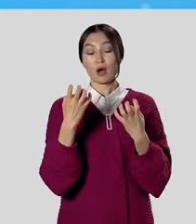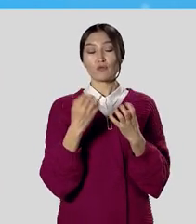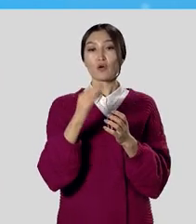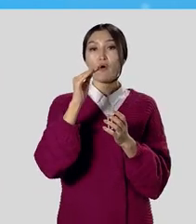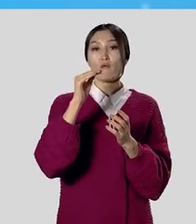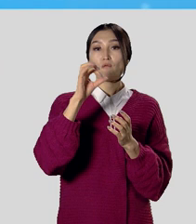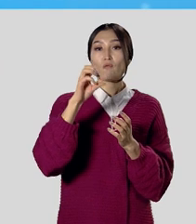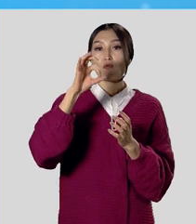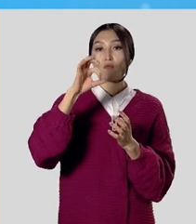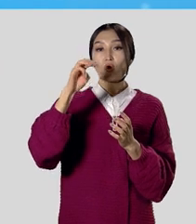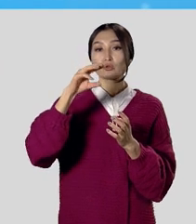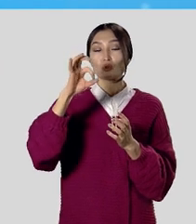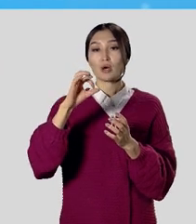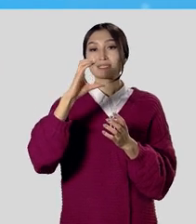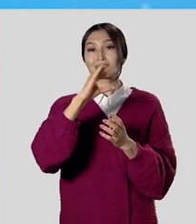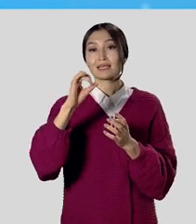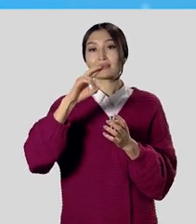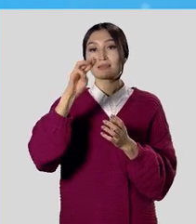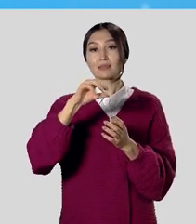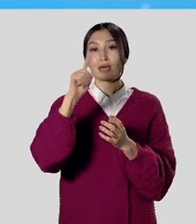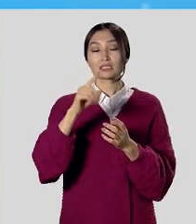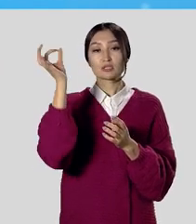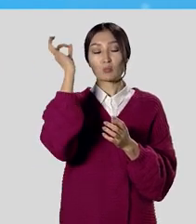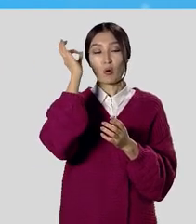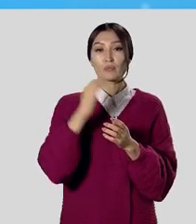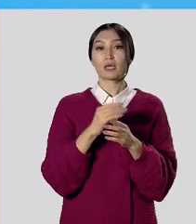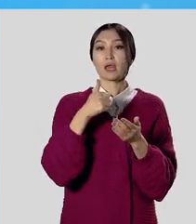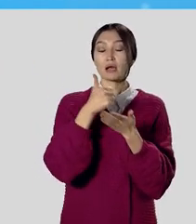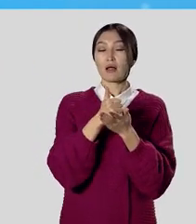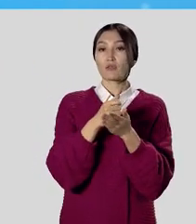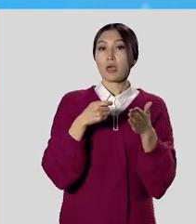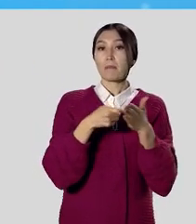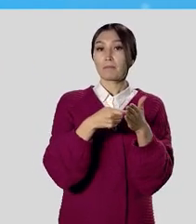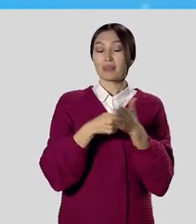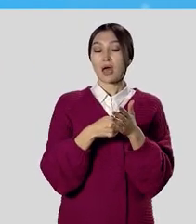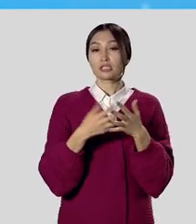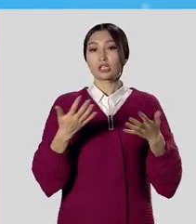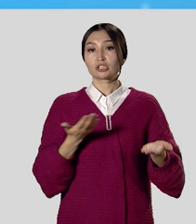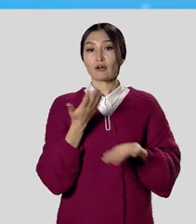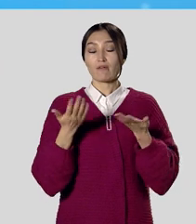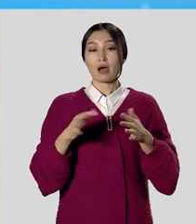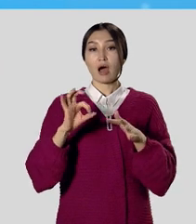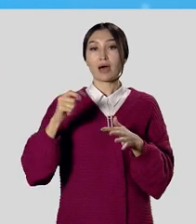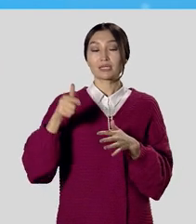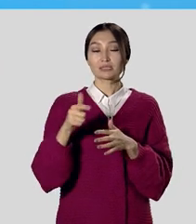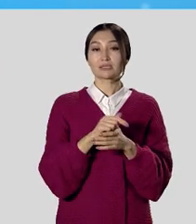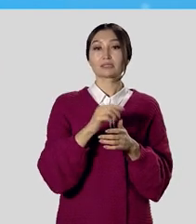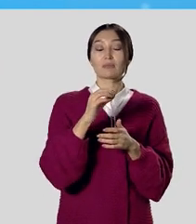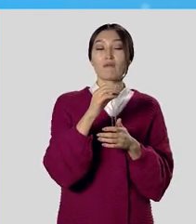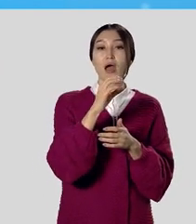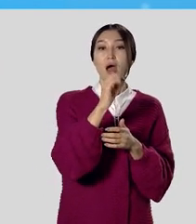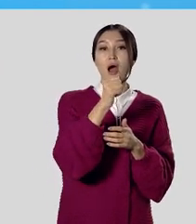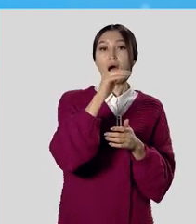стадии фотосинтеза. Вспомнили основные типы питания живых организмов – автотрофное